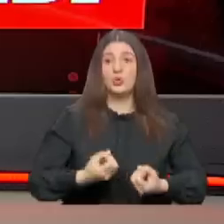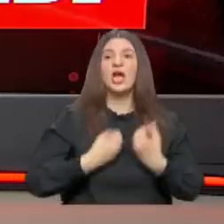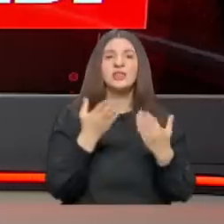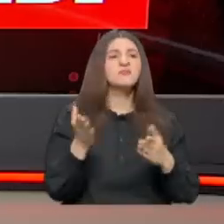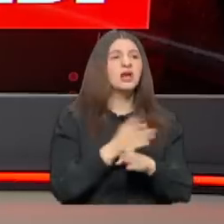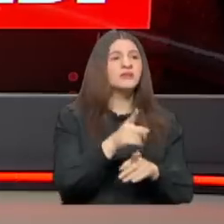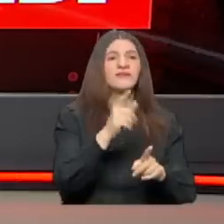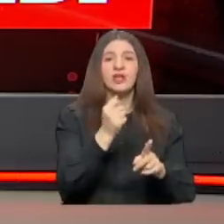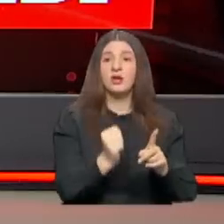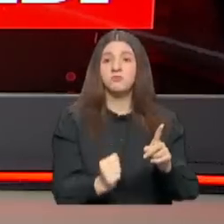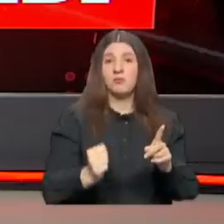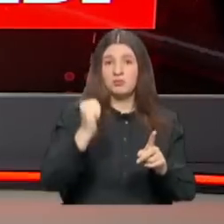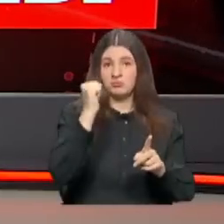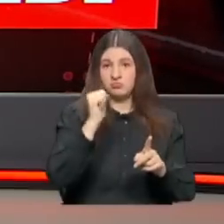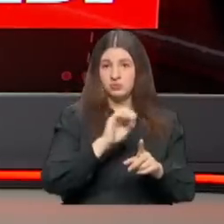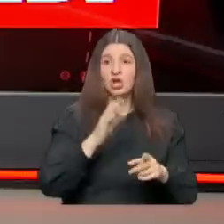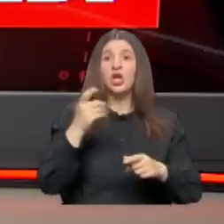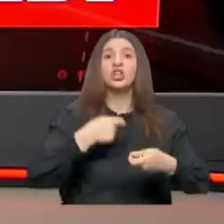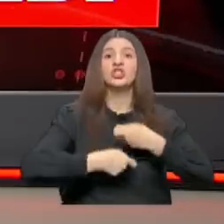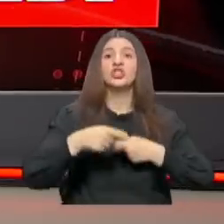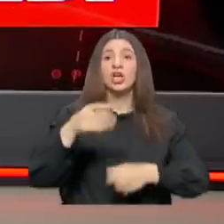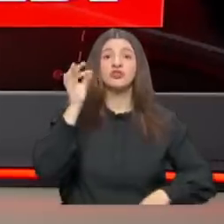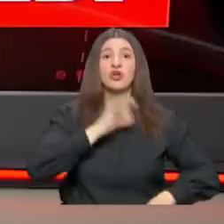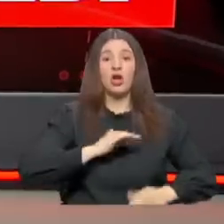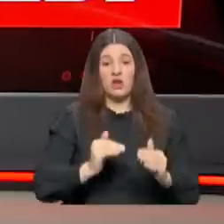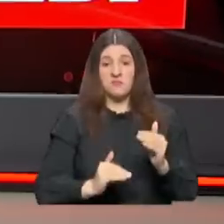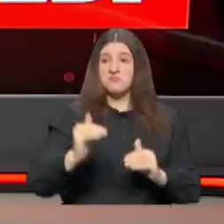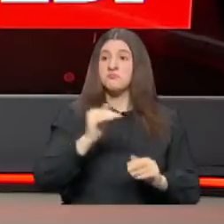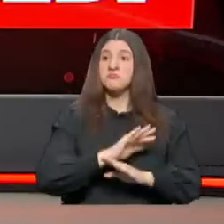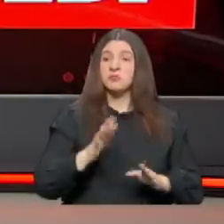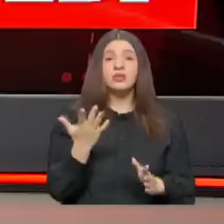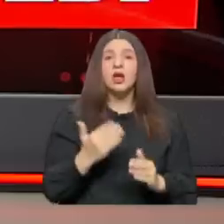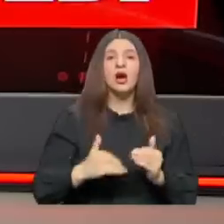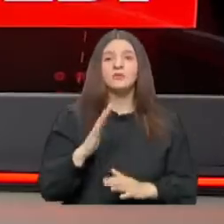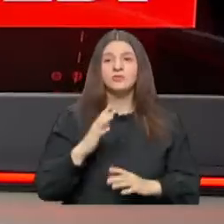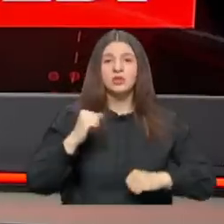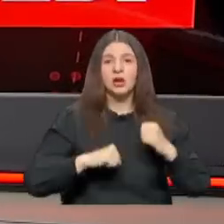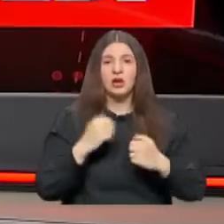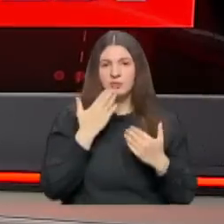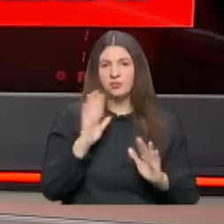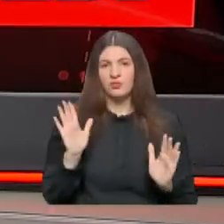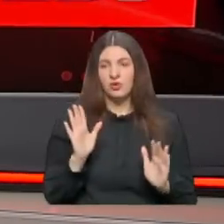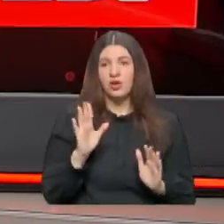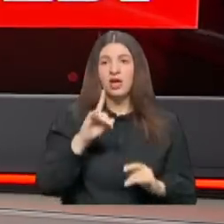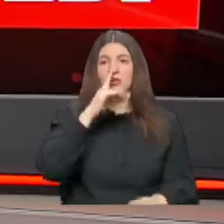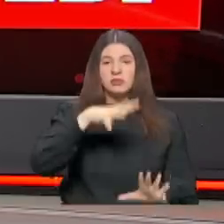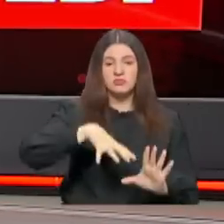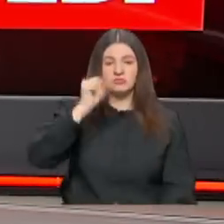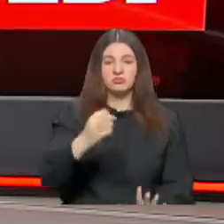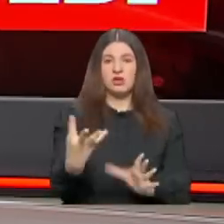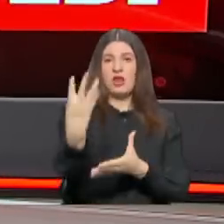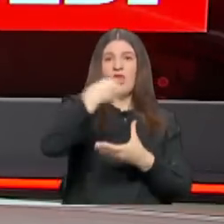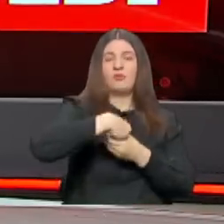Üretilen şeylerin fiyatları artmış. Şirketlerin karları artmış. Ne artmamış? Rekabet artmamış. Tekelleşme